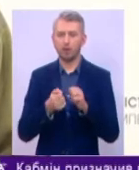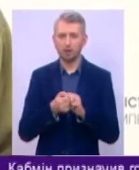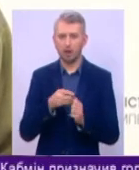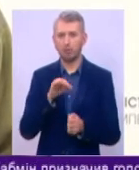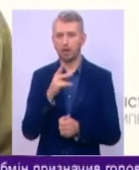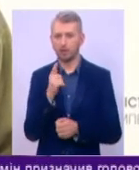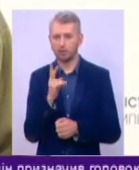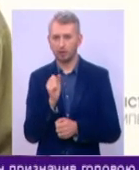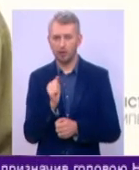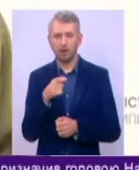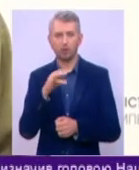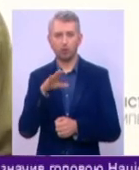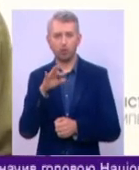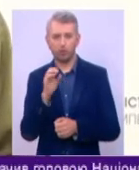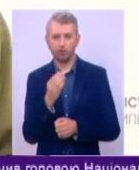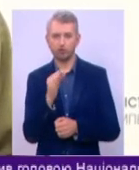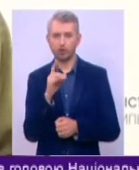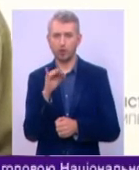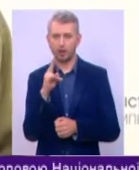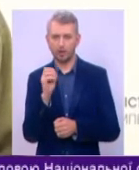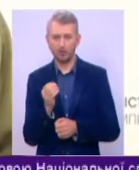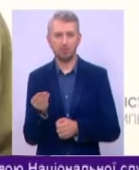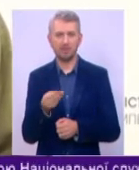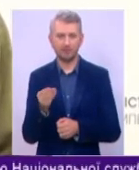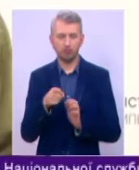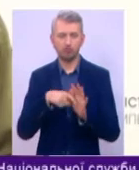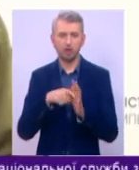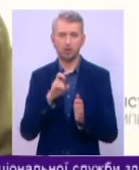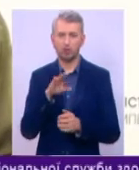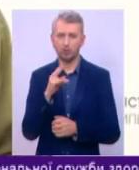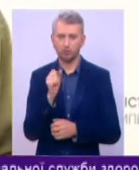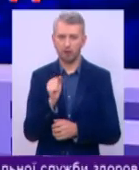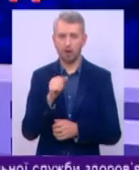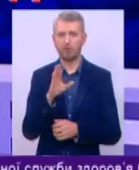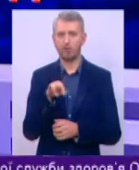Гнутового, Широкиного, Пісків, шахти Бутівка та Водяного.